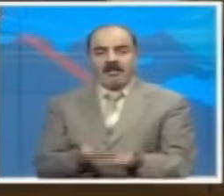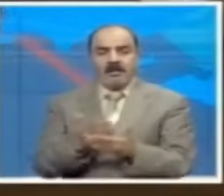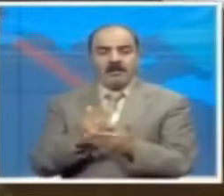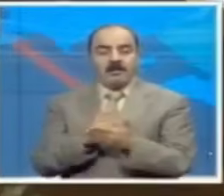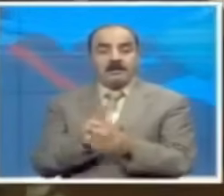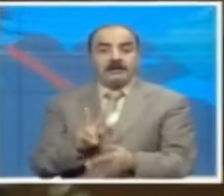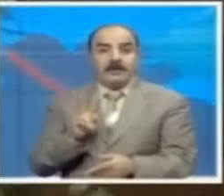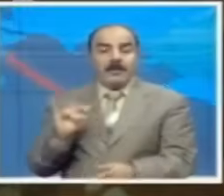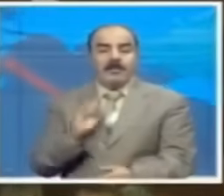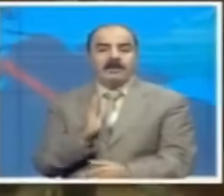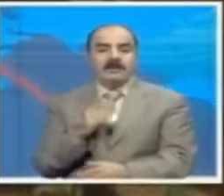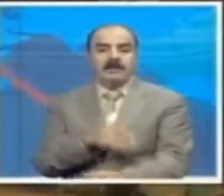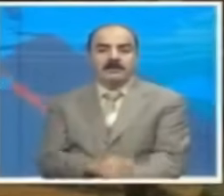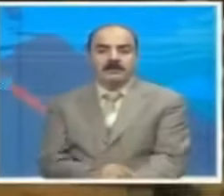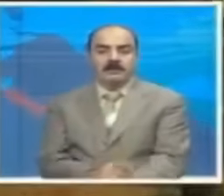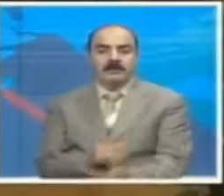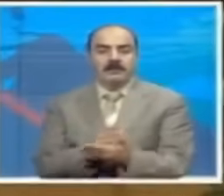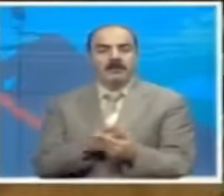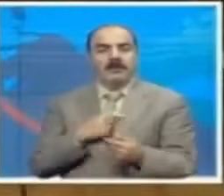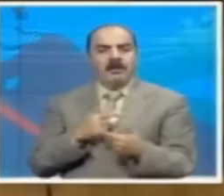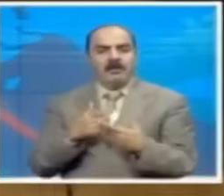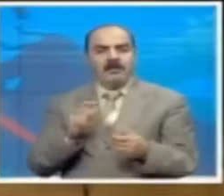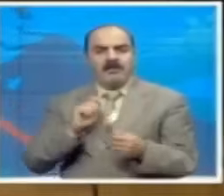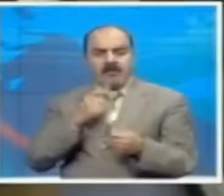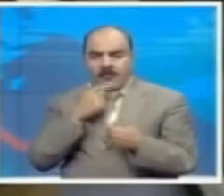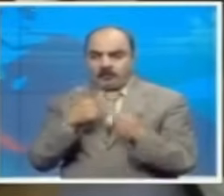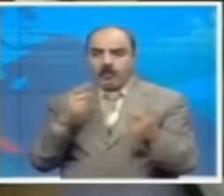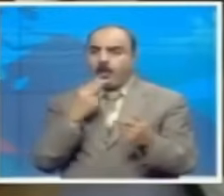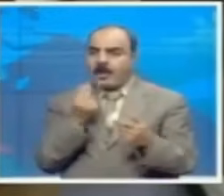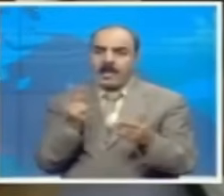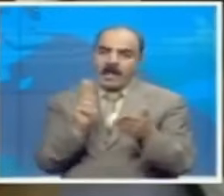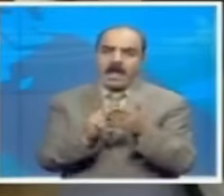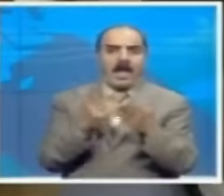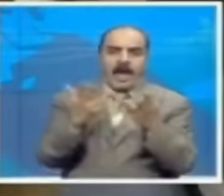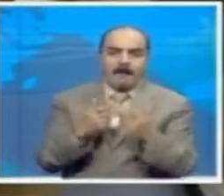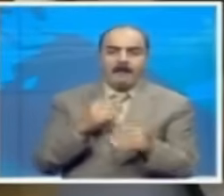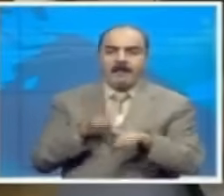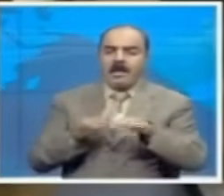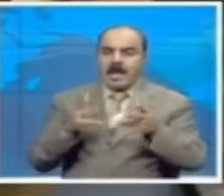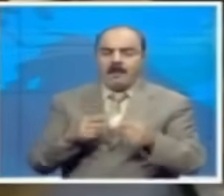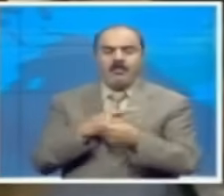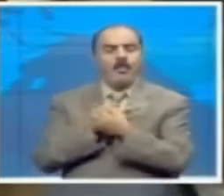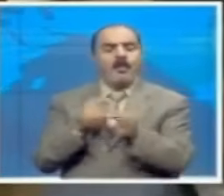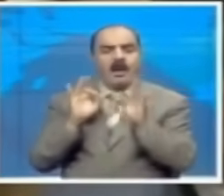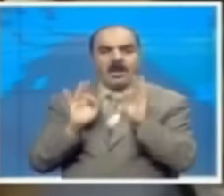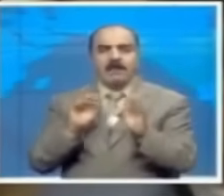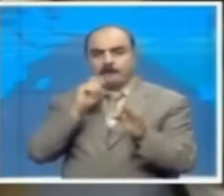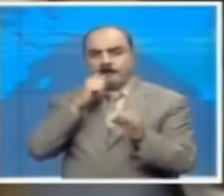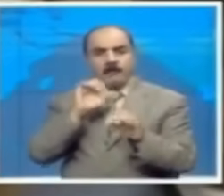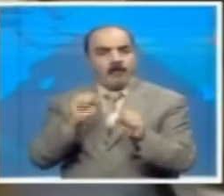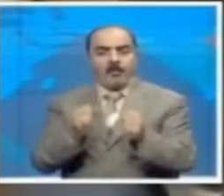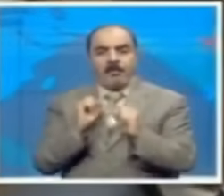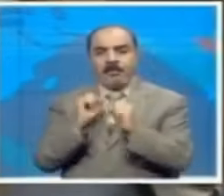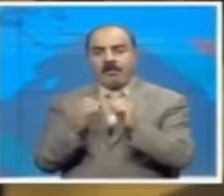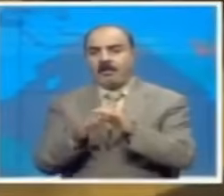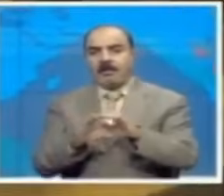السبع الاستراتيجية ومنظومة تداولها والإفصاح عن كمياتها وطرق الإعلان عن أسعارها من جانب